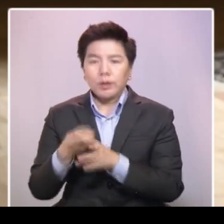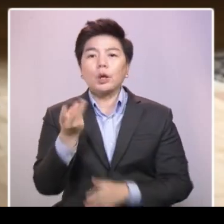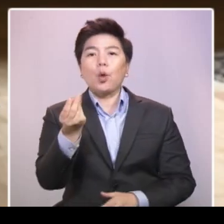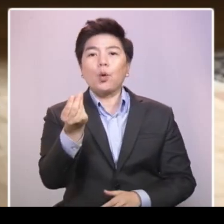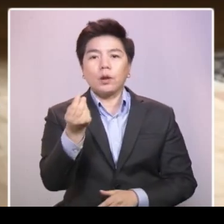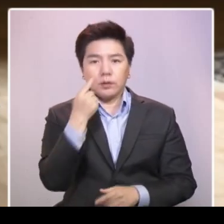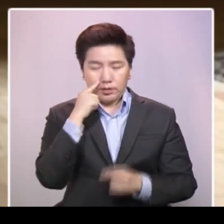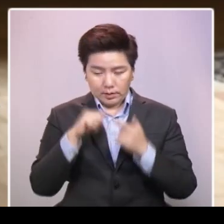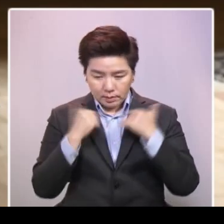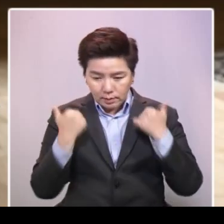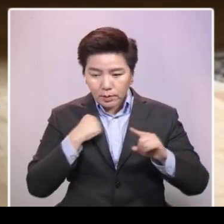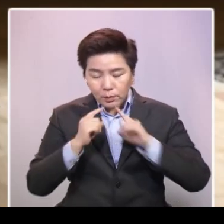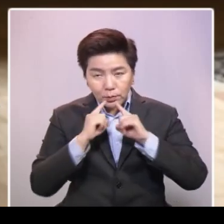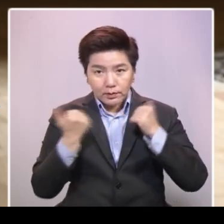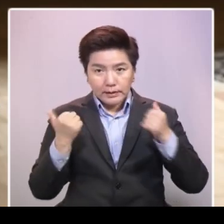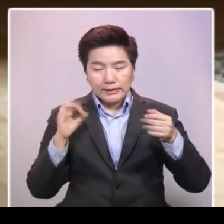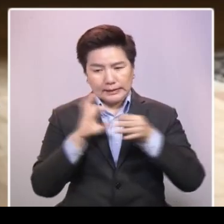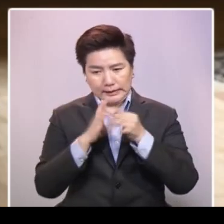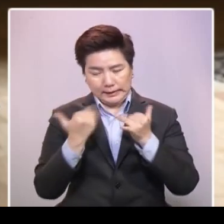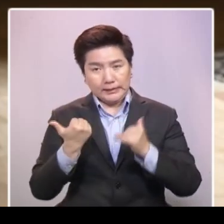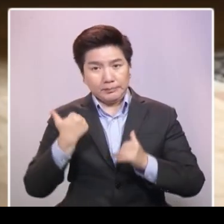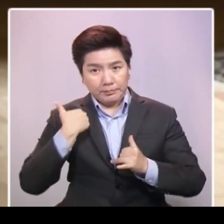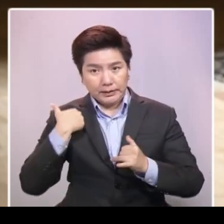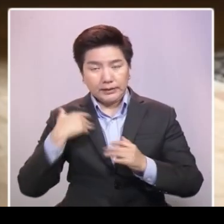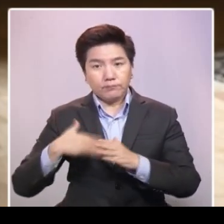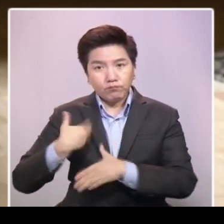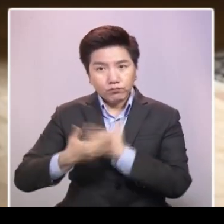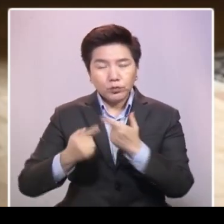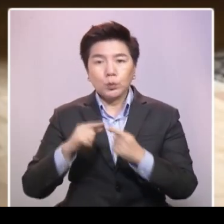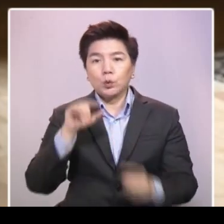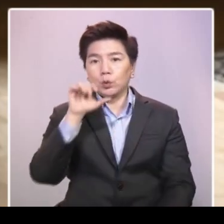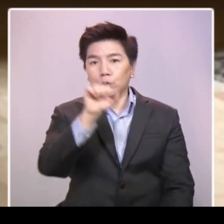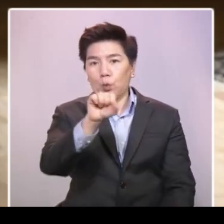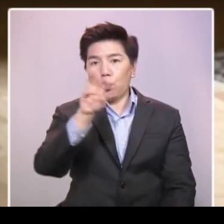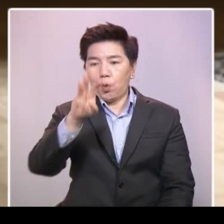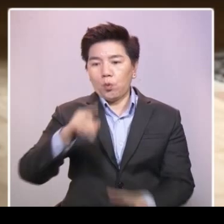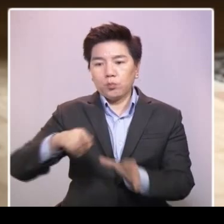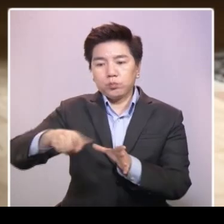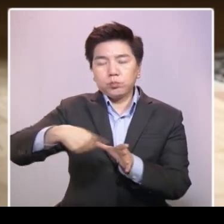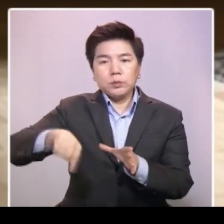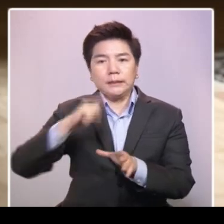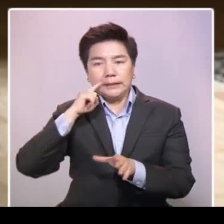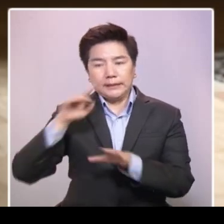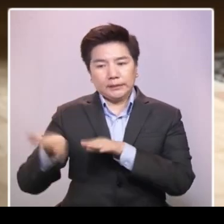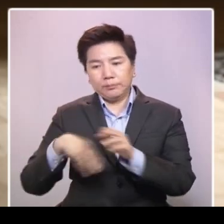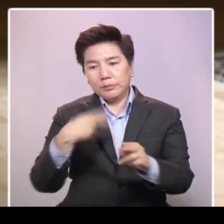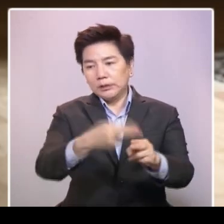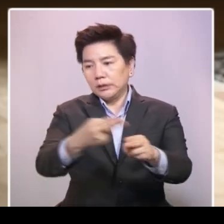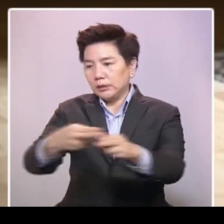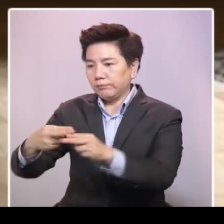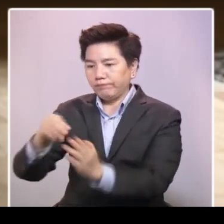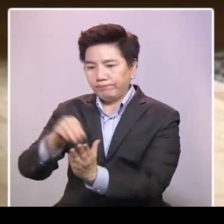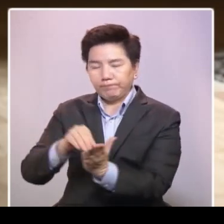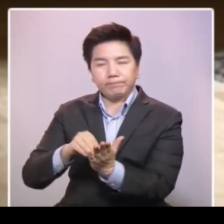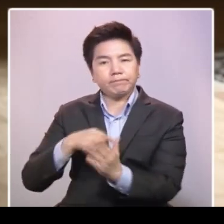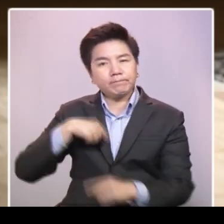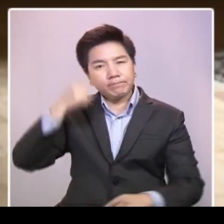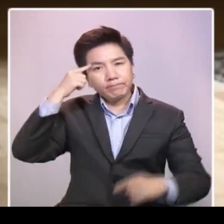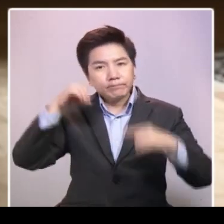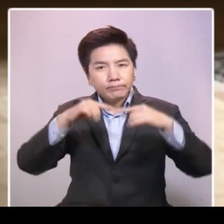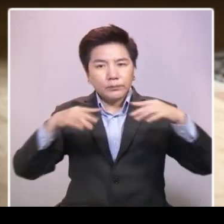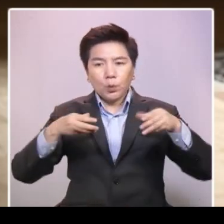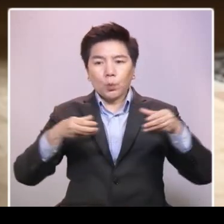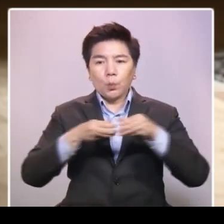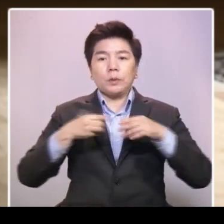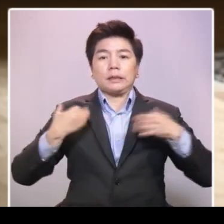กันกี่คณะดีนะคะขณะเดียวกันก็มีความเคลื่อนไหวของสวค่ะที่ที่เตรียมจะล่ารายชื่อไม่เห็นด้วยค่ะกับการที่